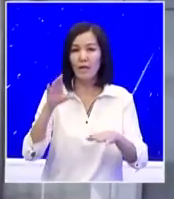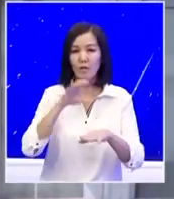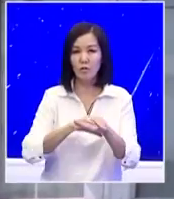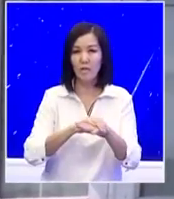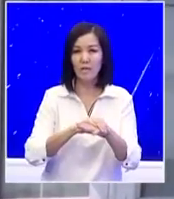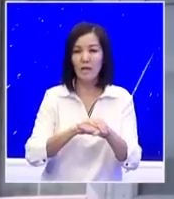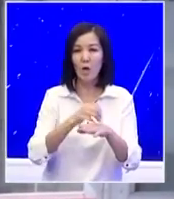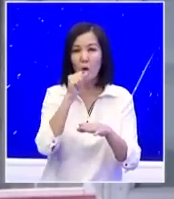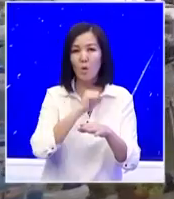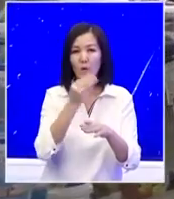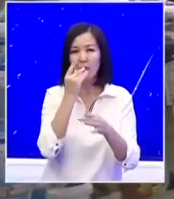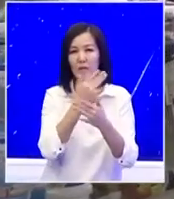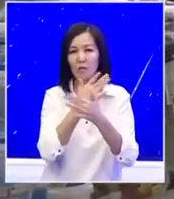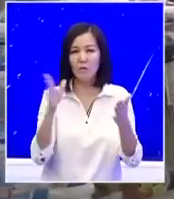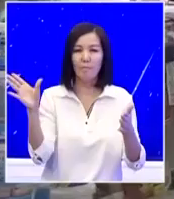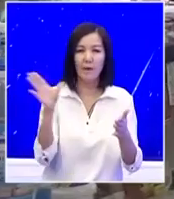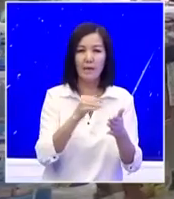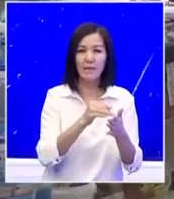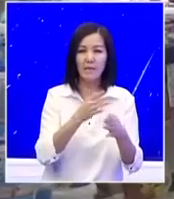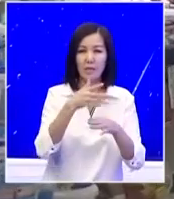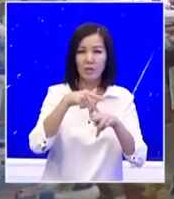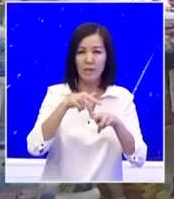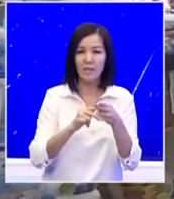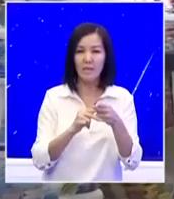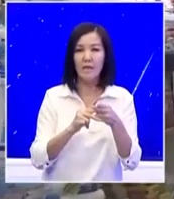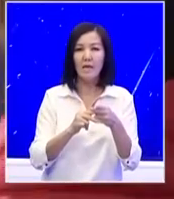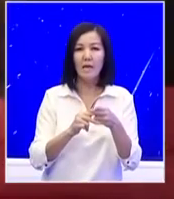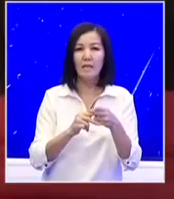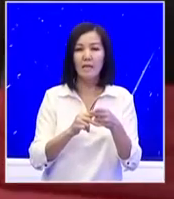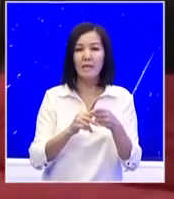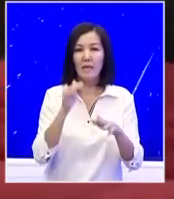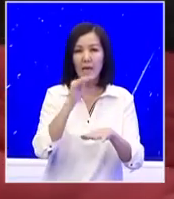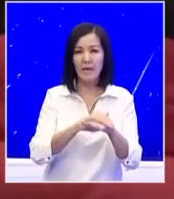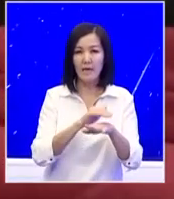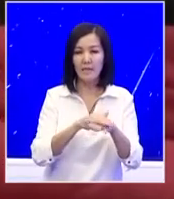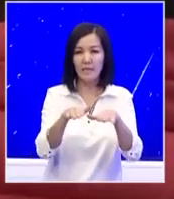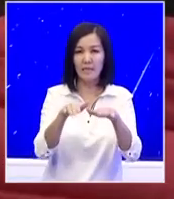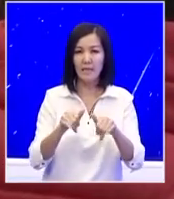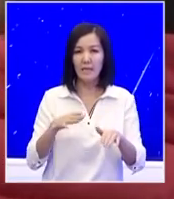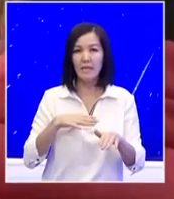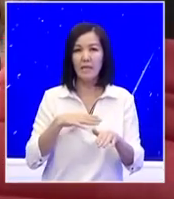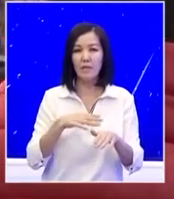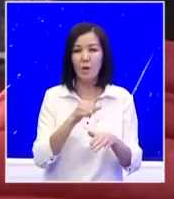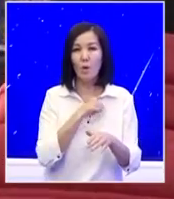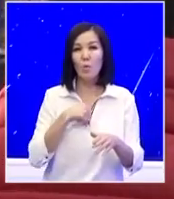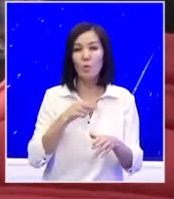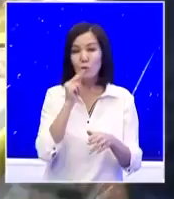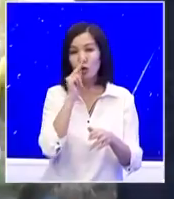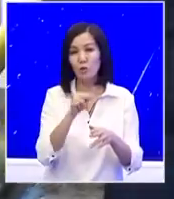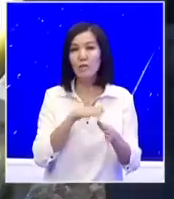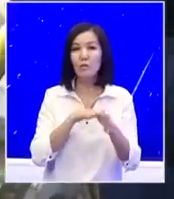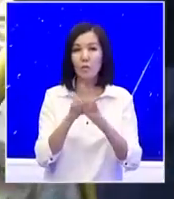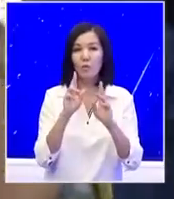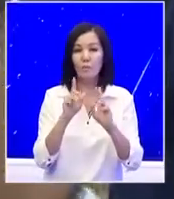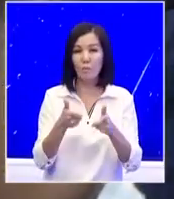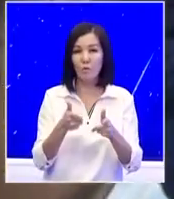ұсталды. Одан ұрланған азық-түліктің бір бөлігі алынып, айғақ зат ретінде тәркіленді. Ол өз кінәсін толығымен